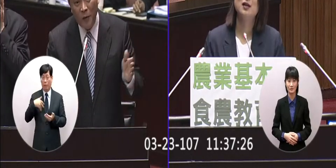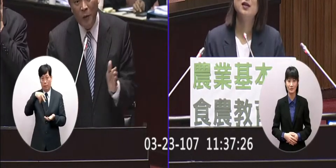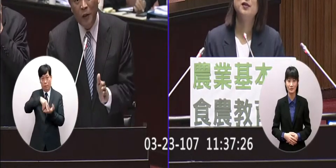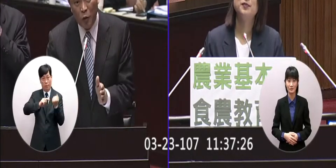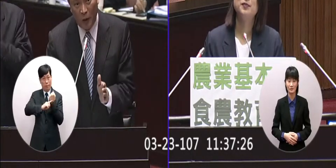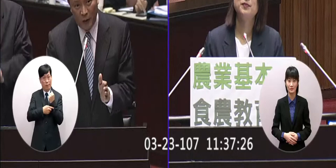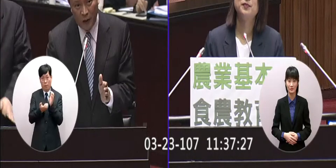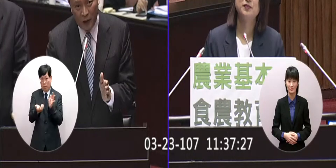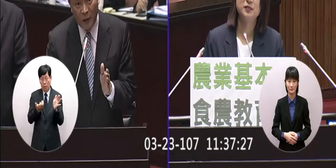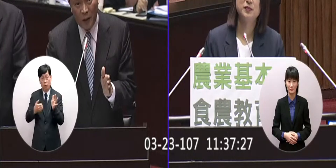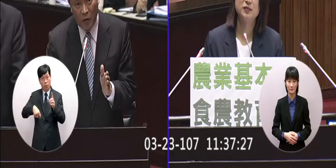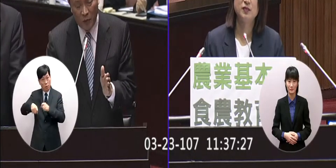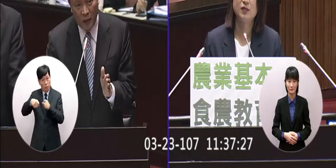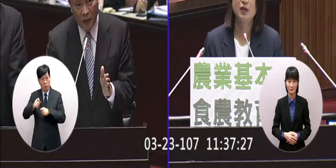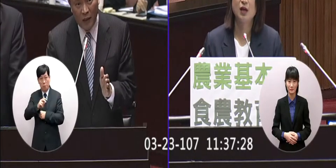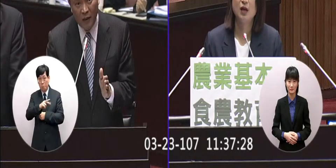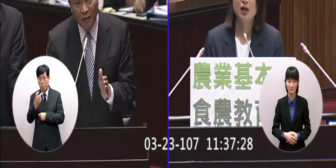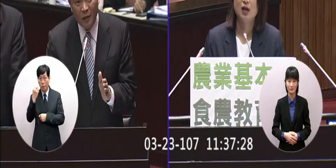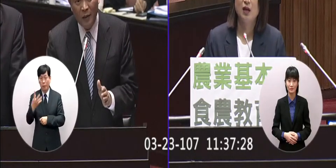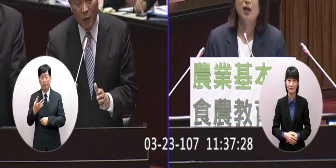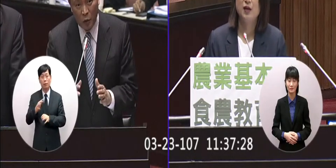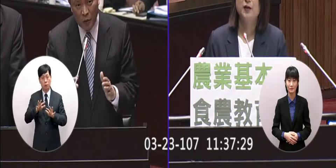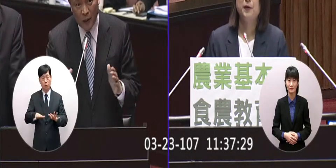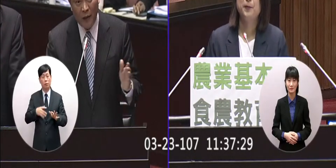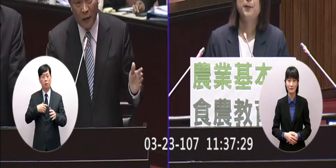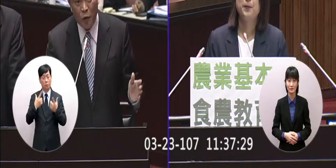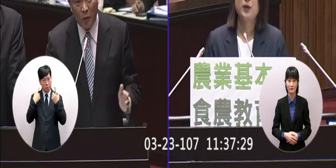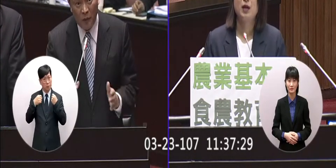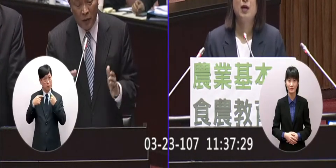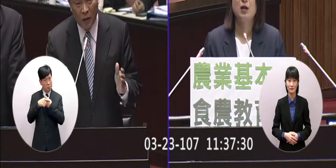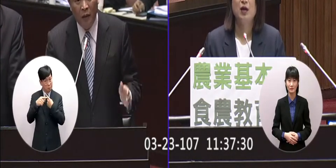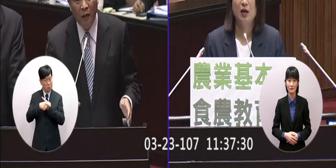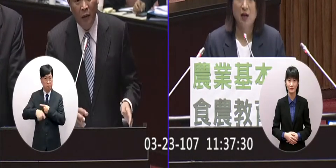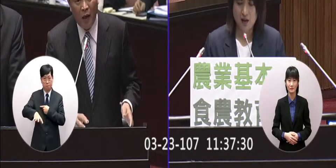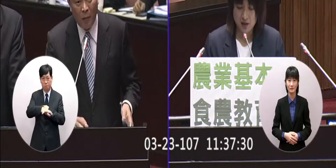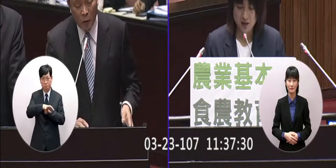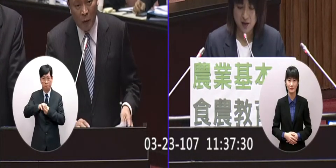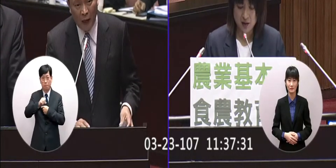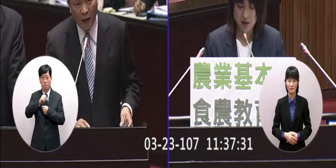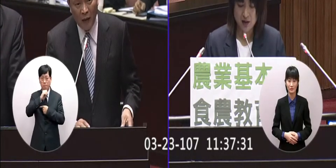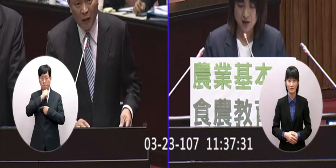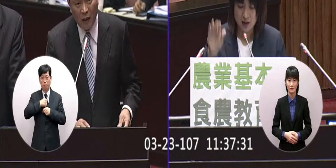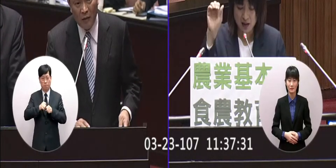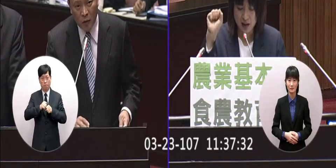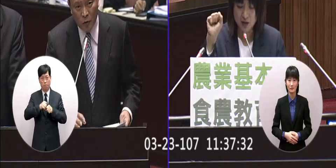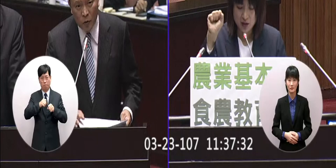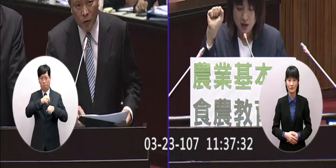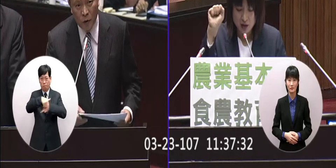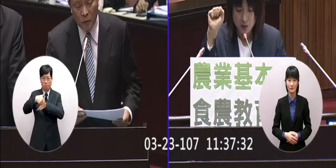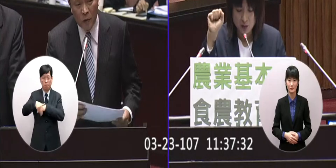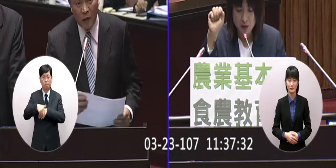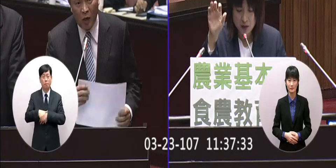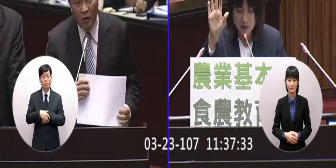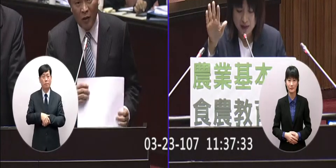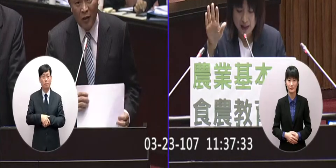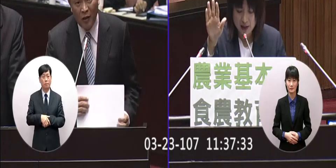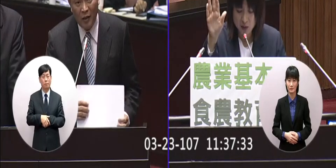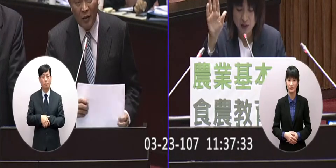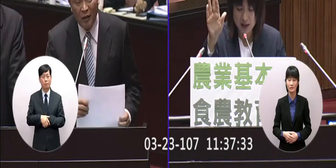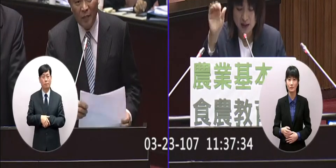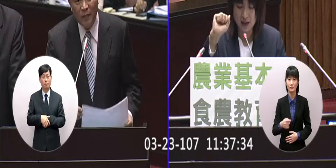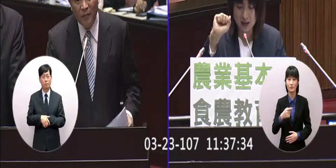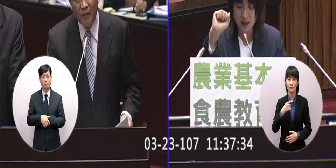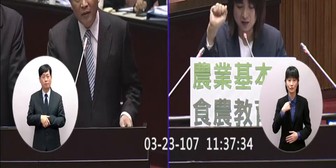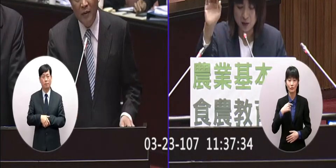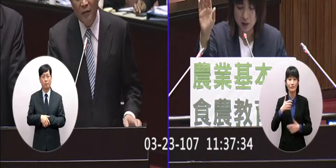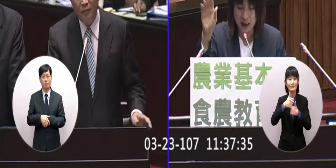之前，政策的转型，你也知道，我们现在正在做这样的全面的铺排。那至于说是不是 要，我们就这么来